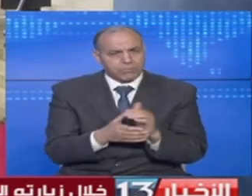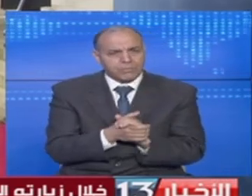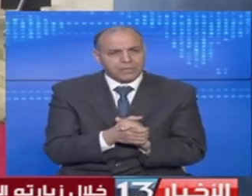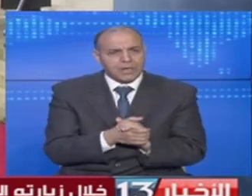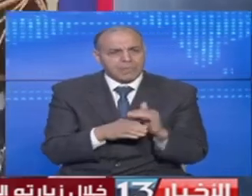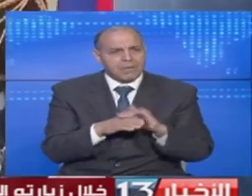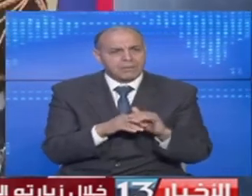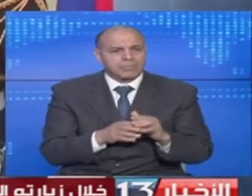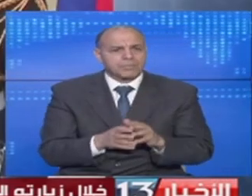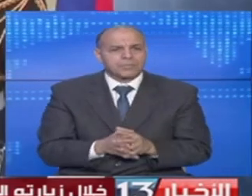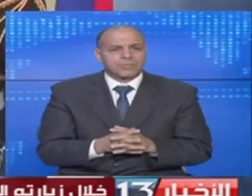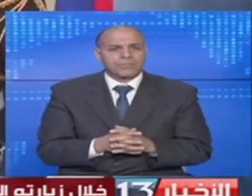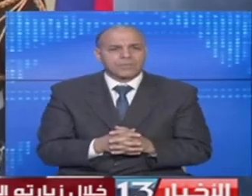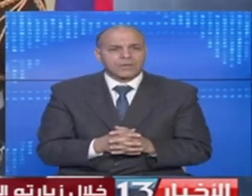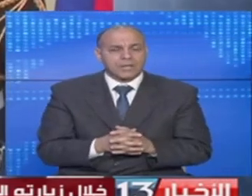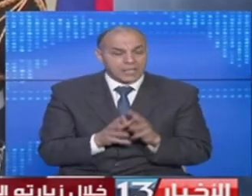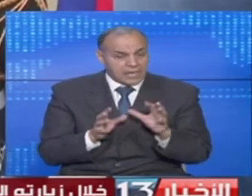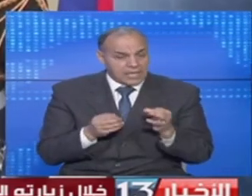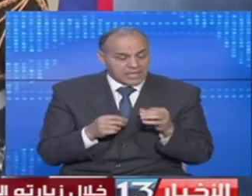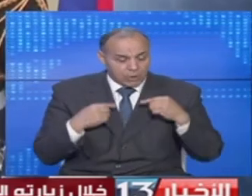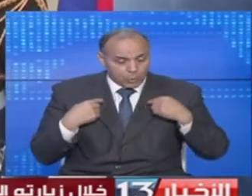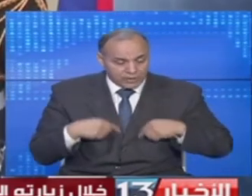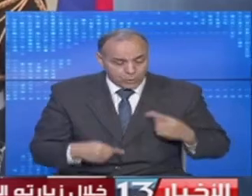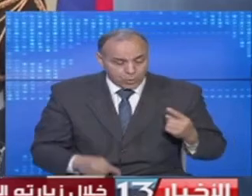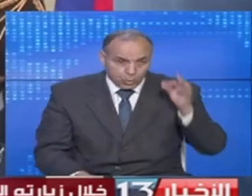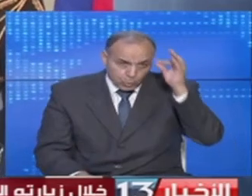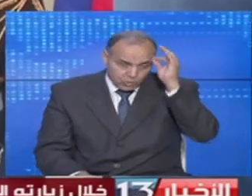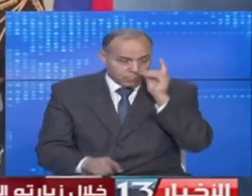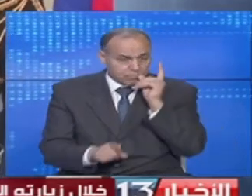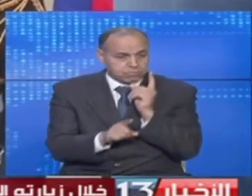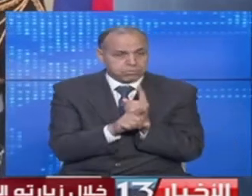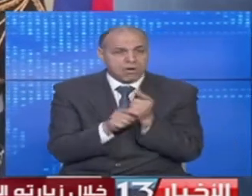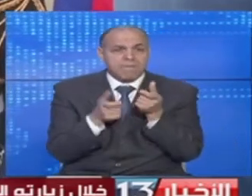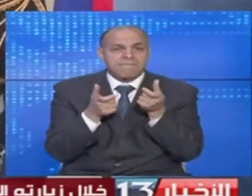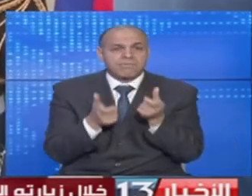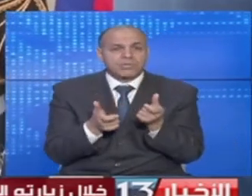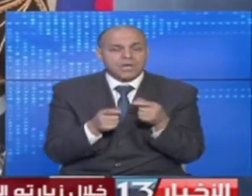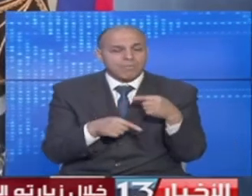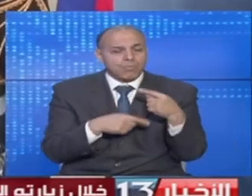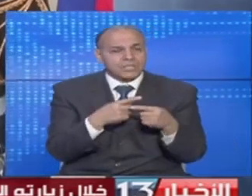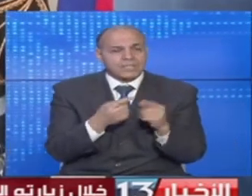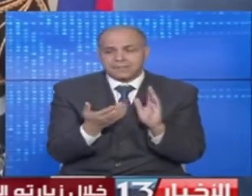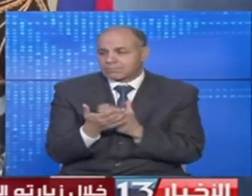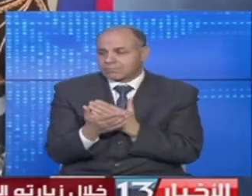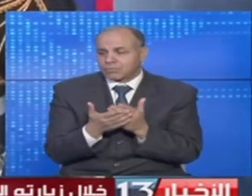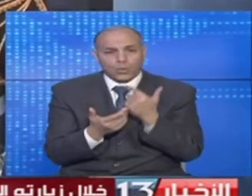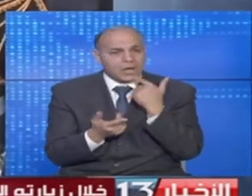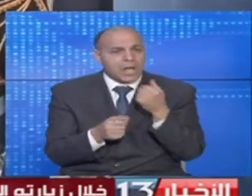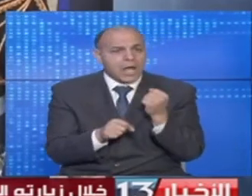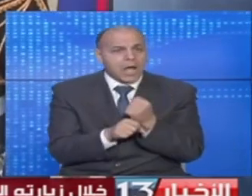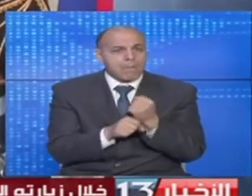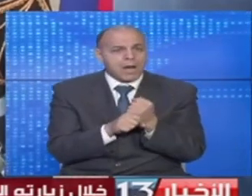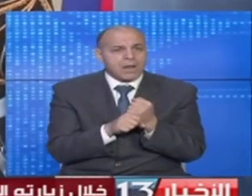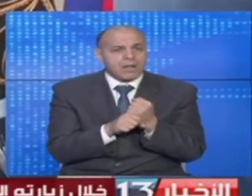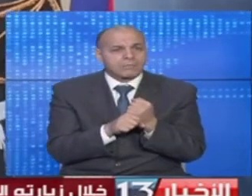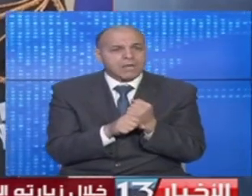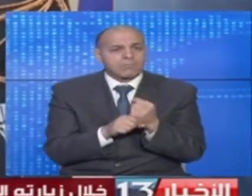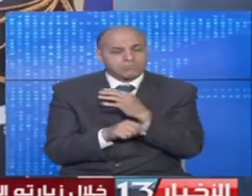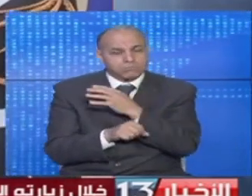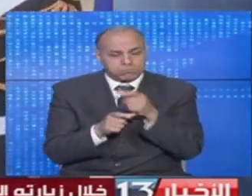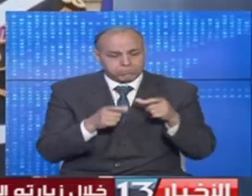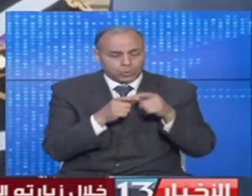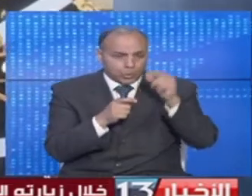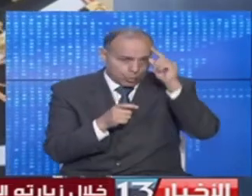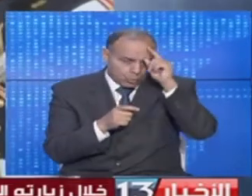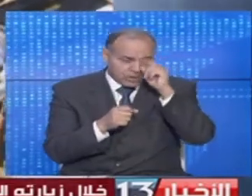على المسائل هذه. وكشف رئيس الحكومة أن اللقاء كان فرصة لمواصلة التحضير لانطلاق عمل اللجنة العليا التونسية